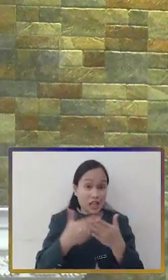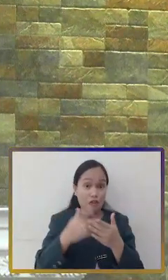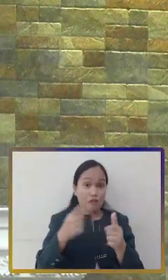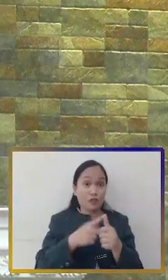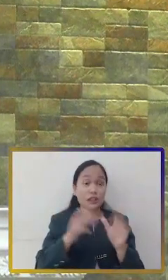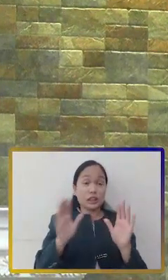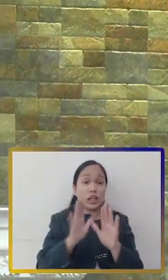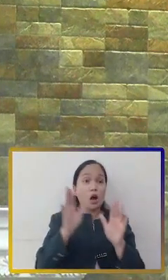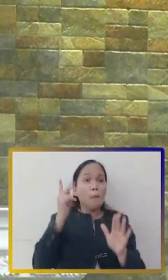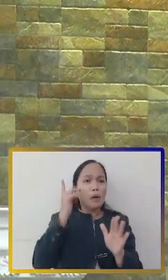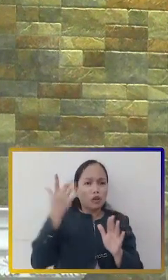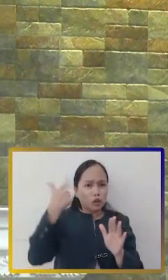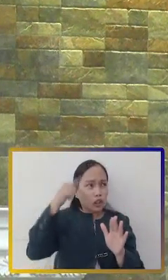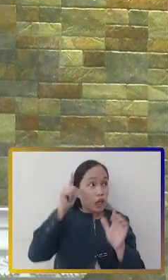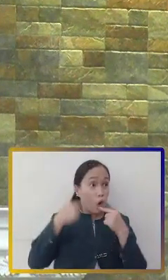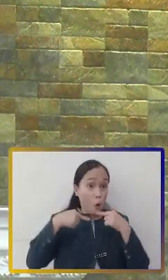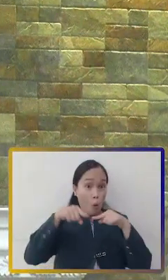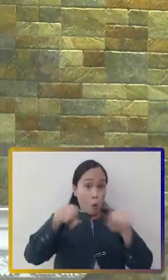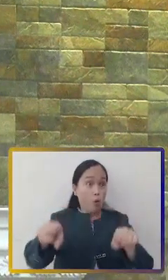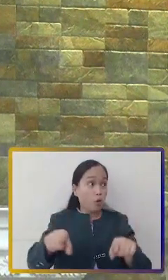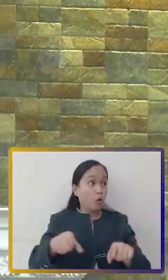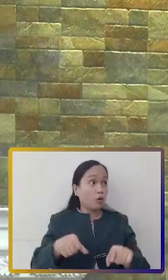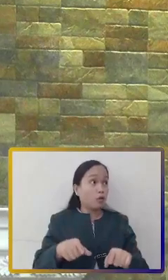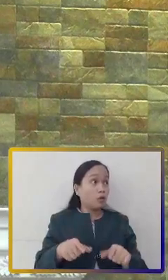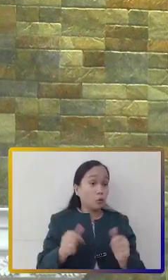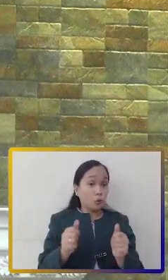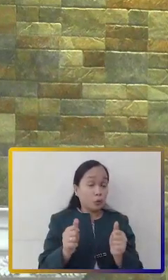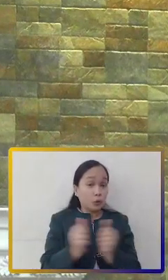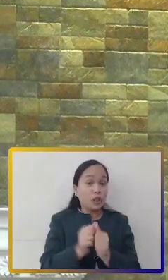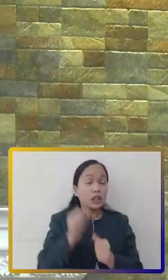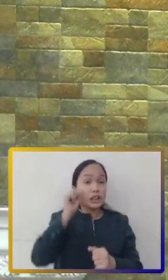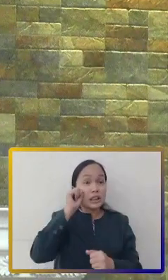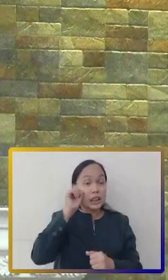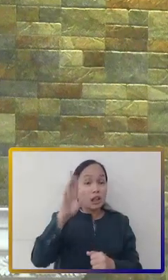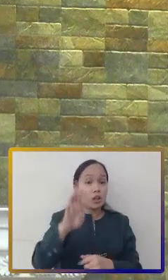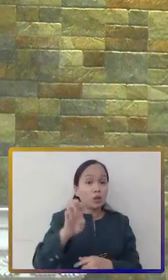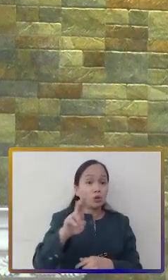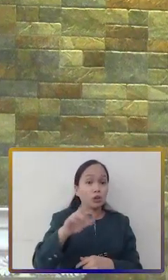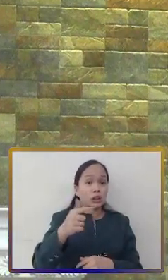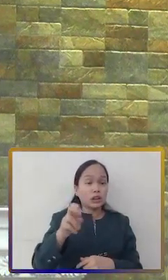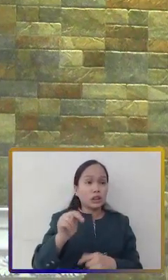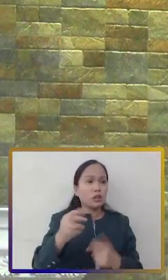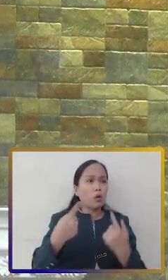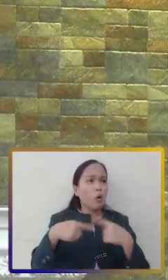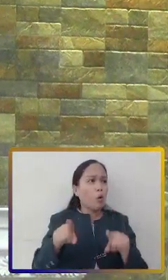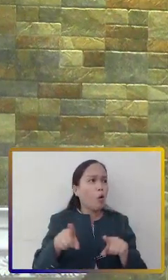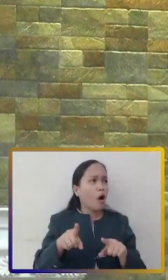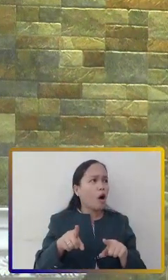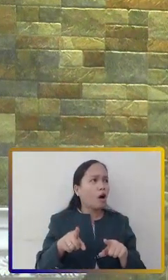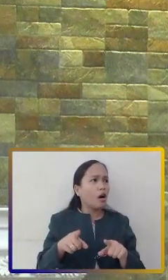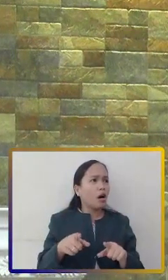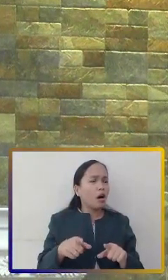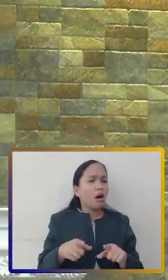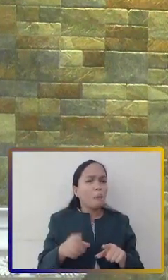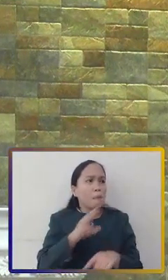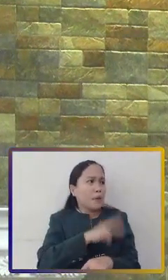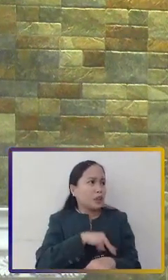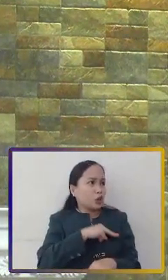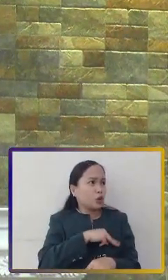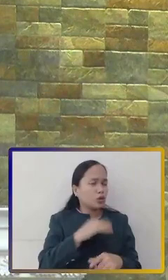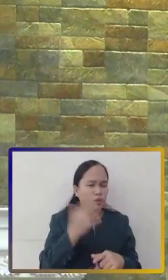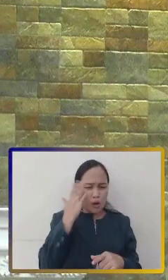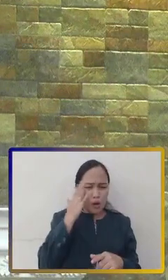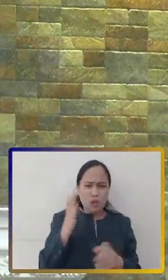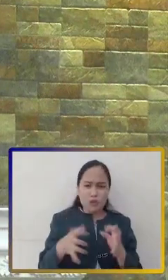doon si Pastor Hill. Kasama po ang kanyang pamilya. You see, akalain niyo po ang ministry, eh, hindi lang pag-isa, lumalabas dito yung